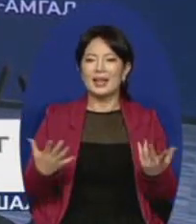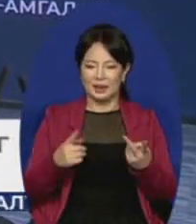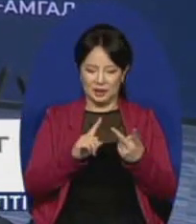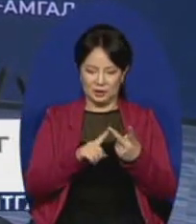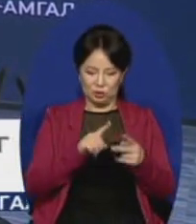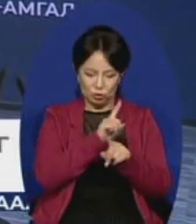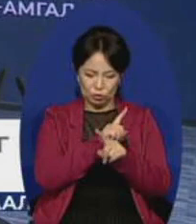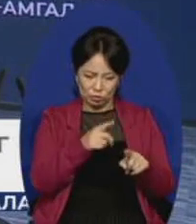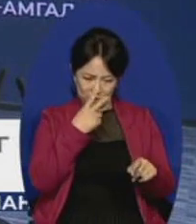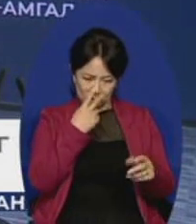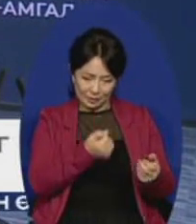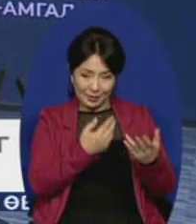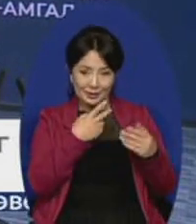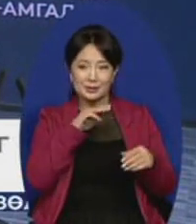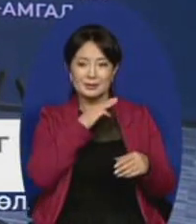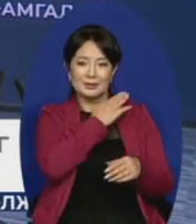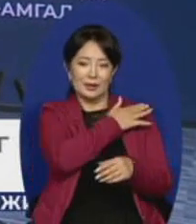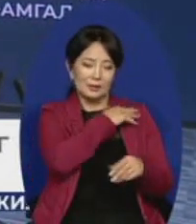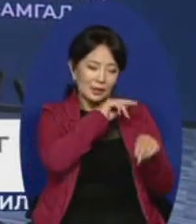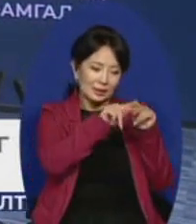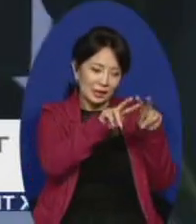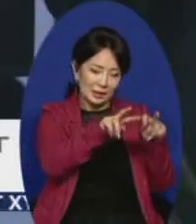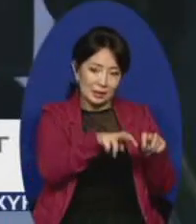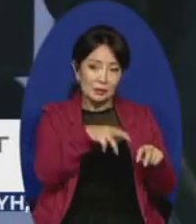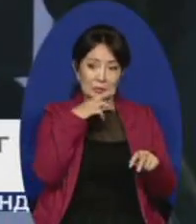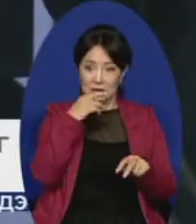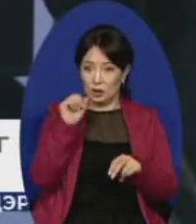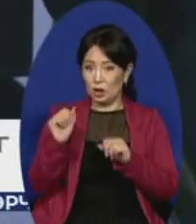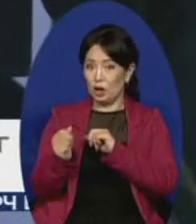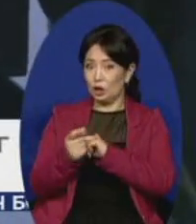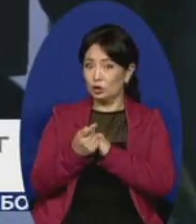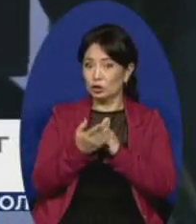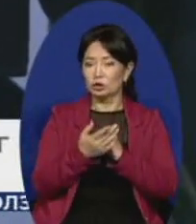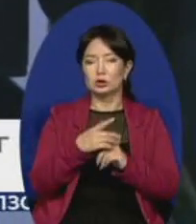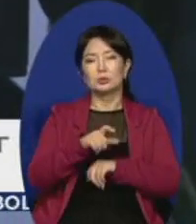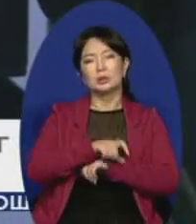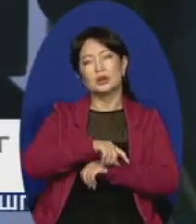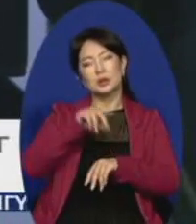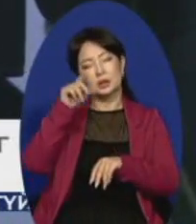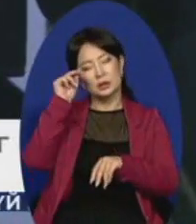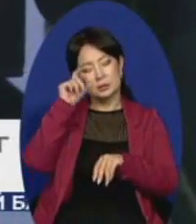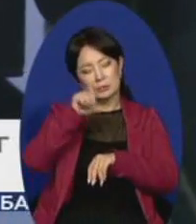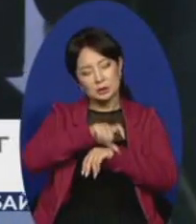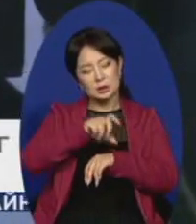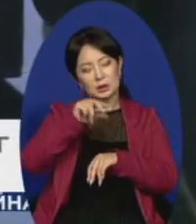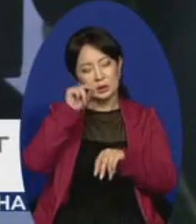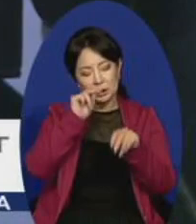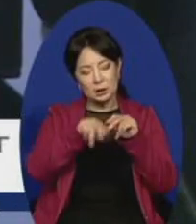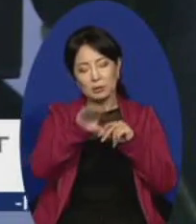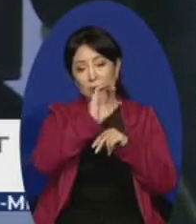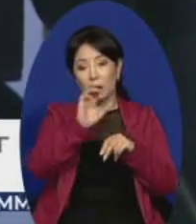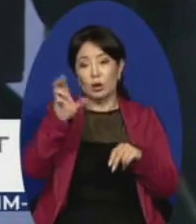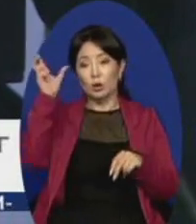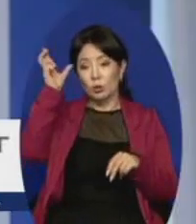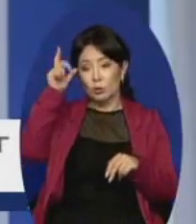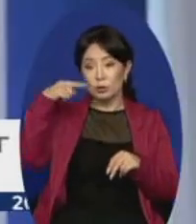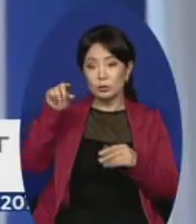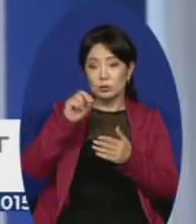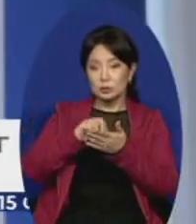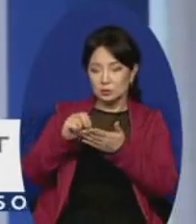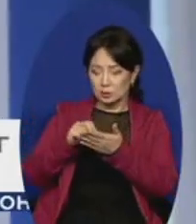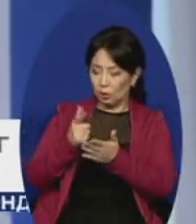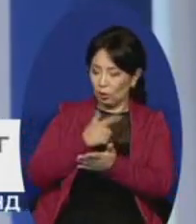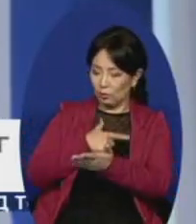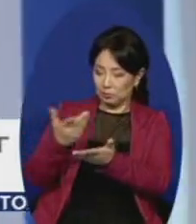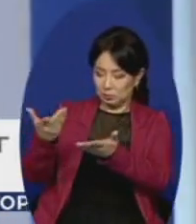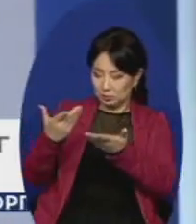гарсныг цагдаагийн байгууллага шалгаж байгааг салбарын сайд мэдээлэлдээ онцолсон. Мэргэжлийн хяналтын байгууллагаас боловсролын бичиг баримтанд гомдол санал